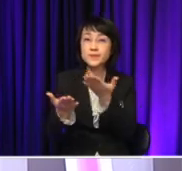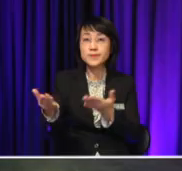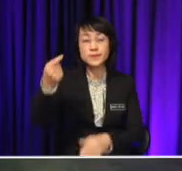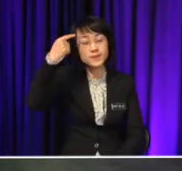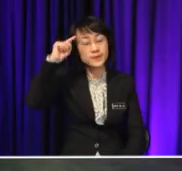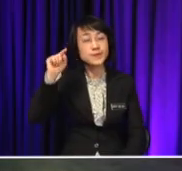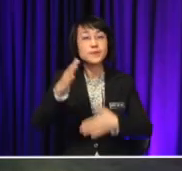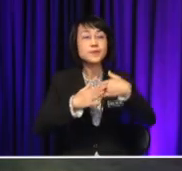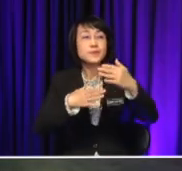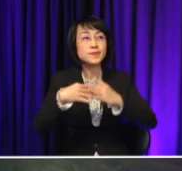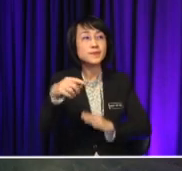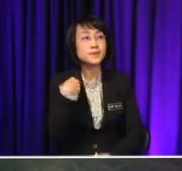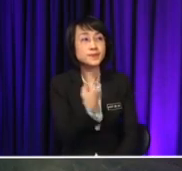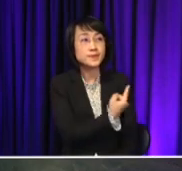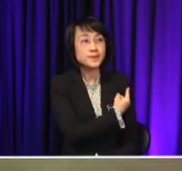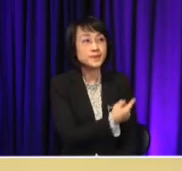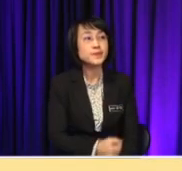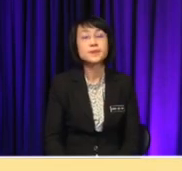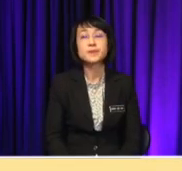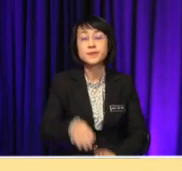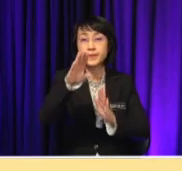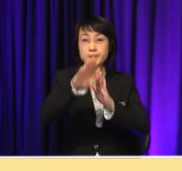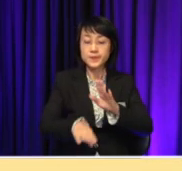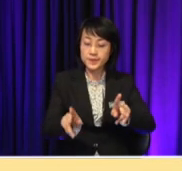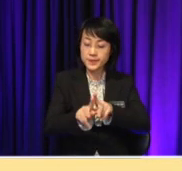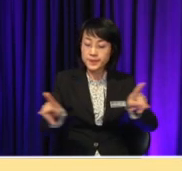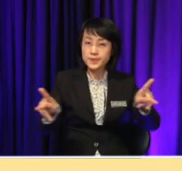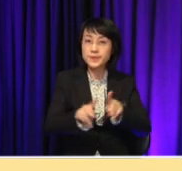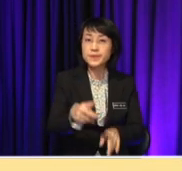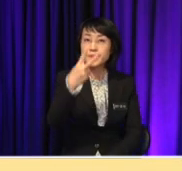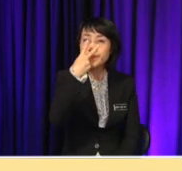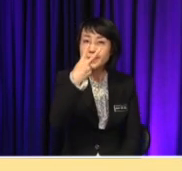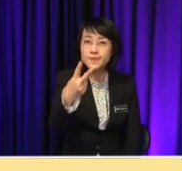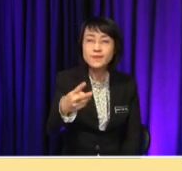adalah mengurangkan jarak penglihatan kita tak nampak dari